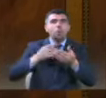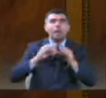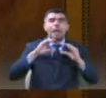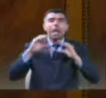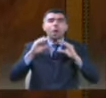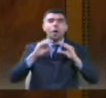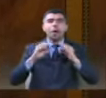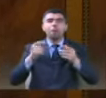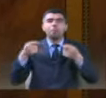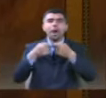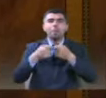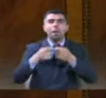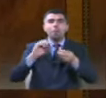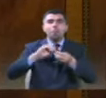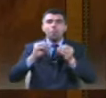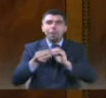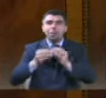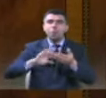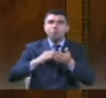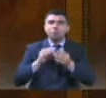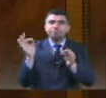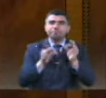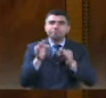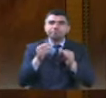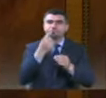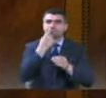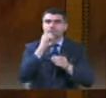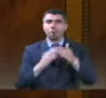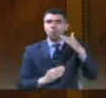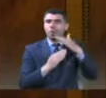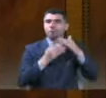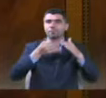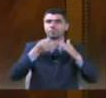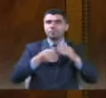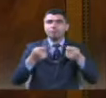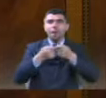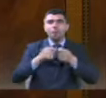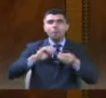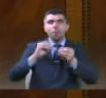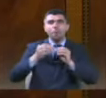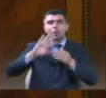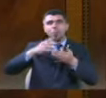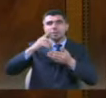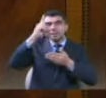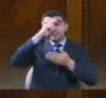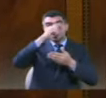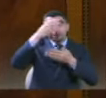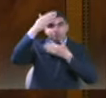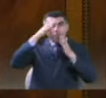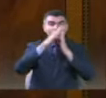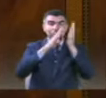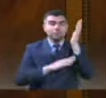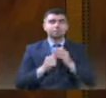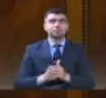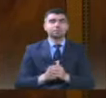منهجية متوافق بشأنها تراعي الإكراهات الاقتصادية والمالية لبلادنا. وقد عقدت